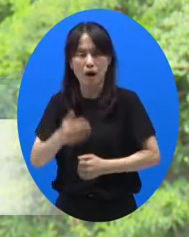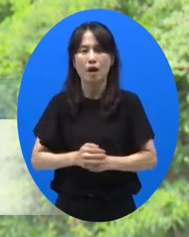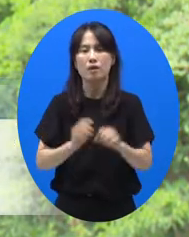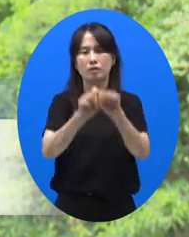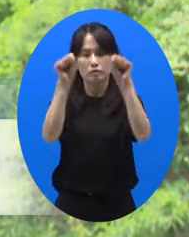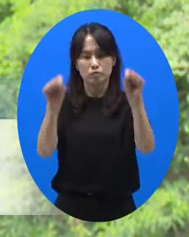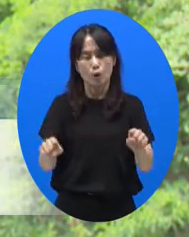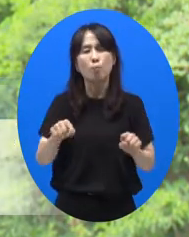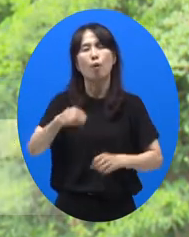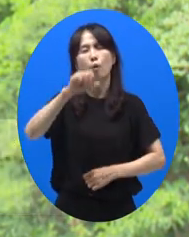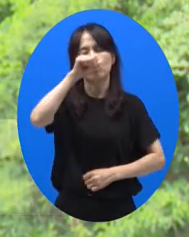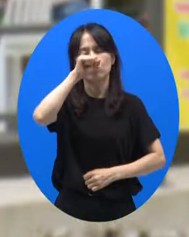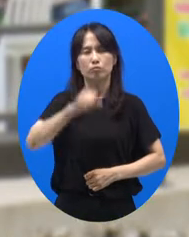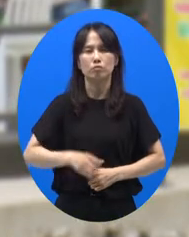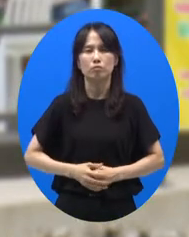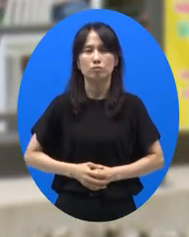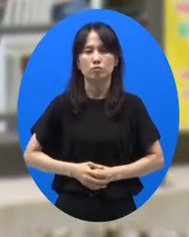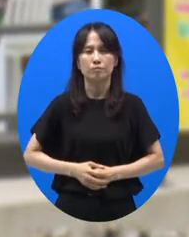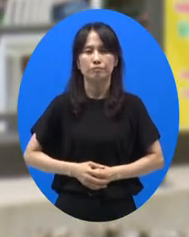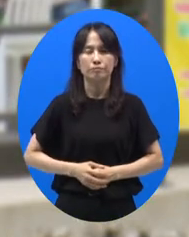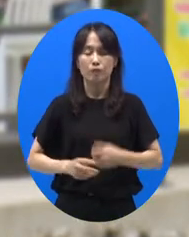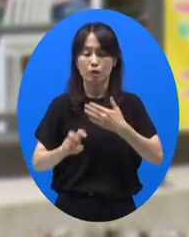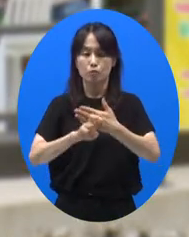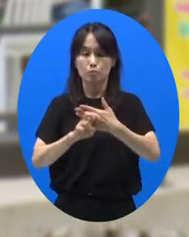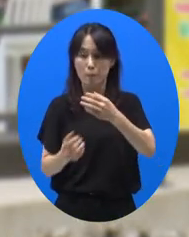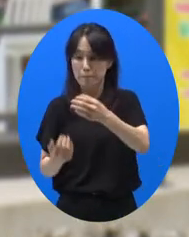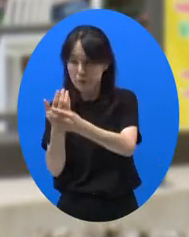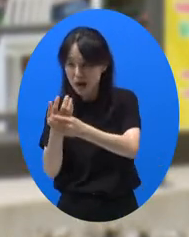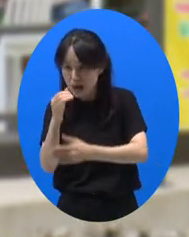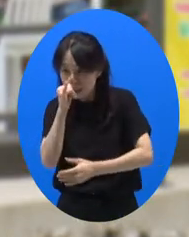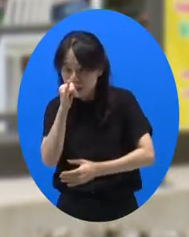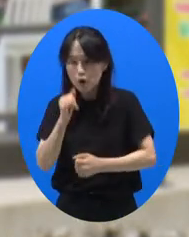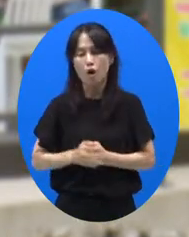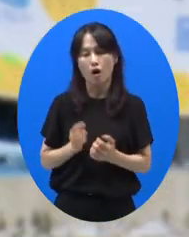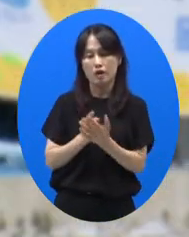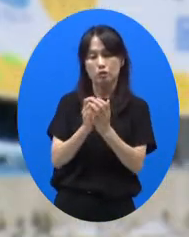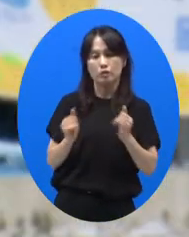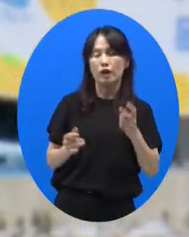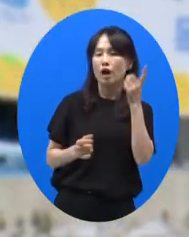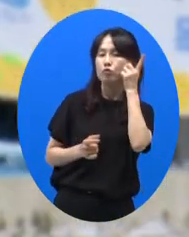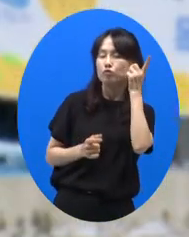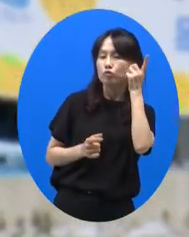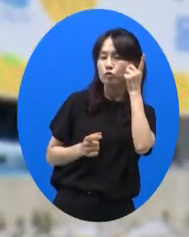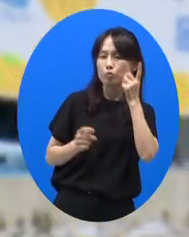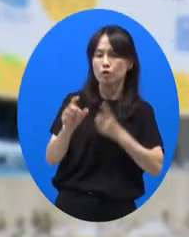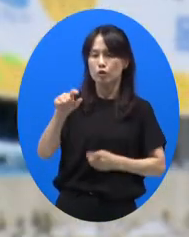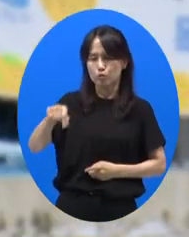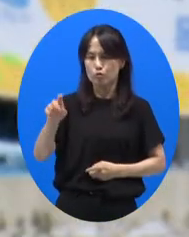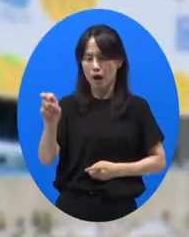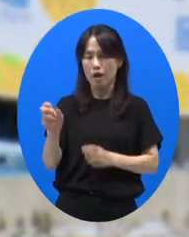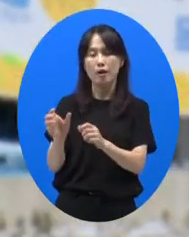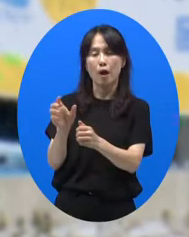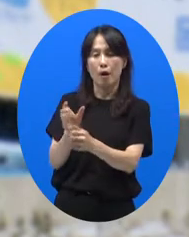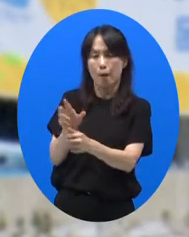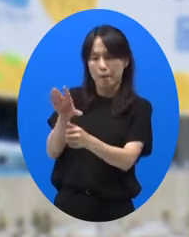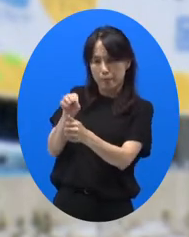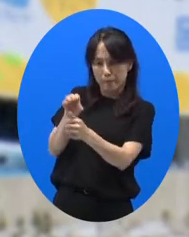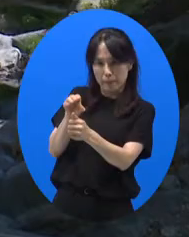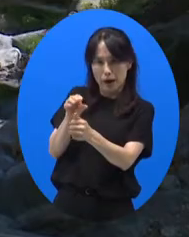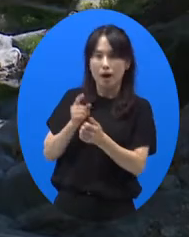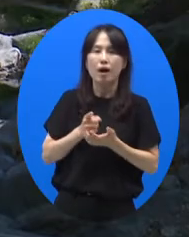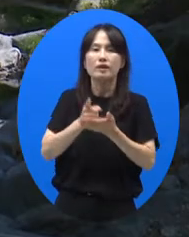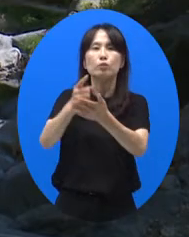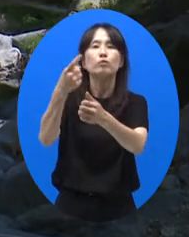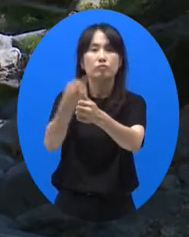바로 활용할 수 있는 지표입니다 불법행위 발생시 신구 이니 휴대전화로 qr 코드를 촬영해 신고할 수 있도록 했습니다